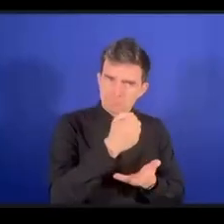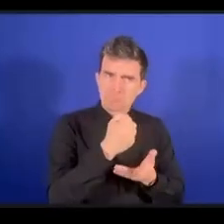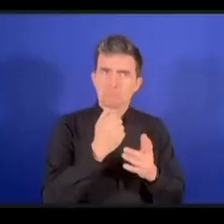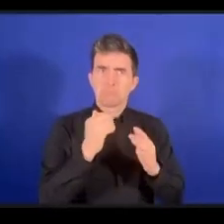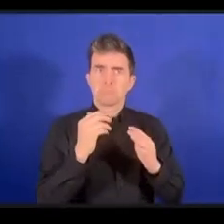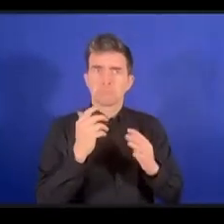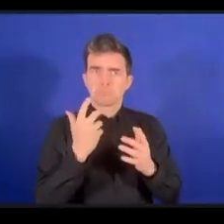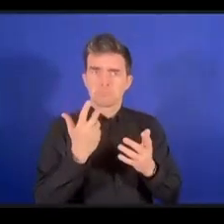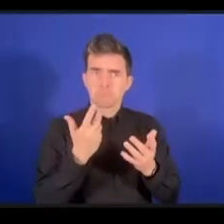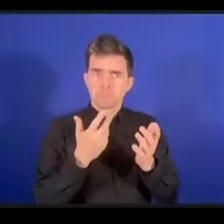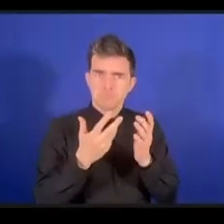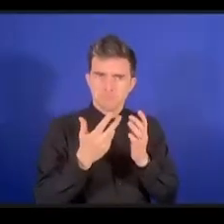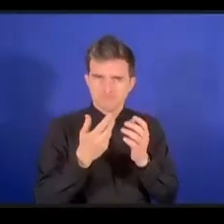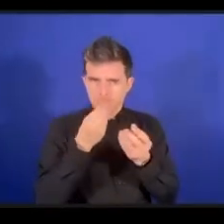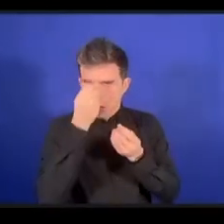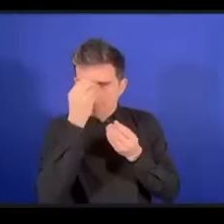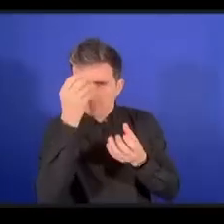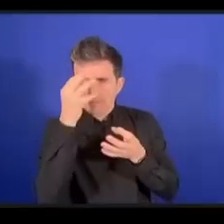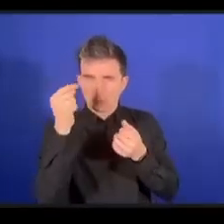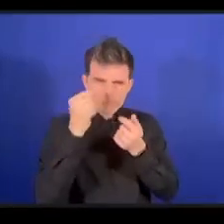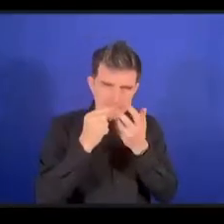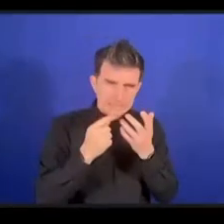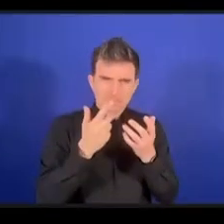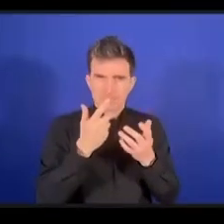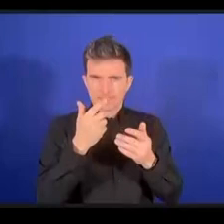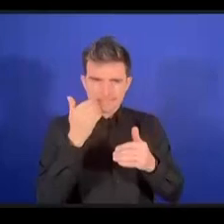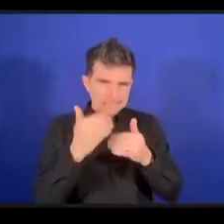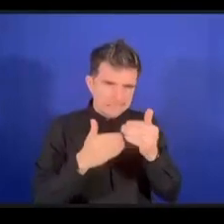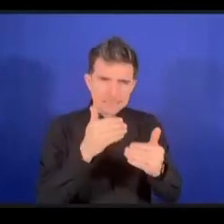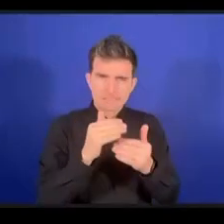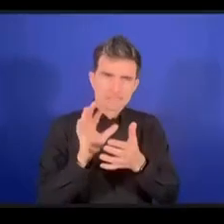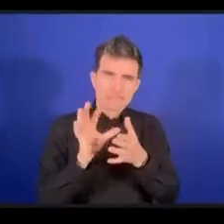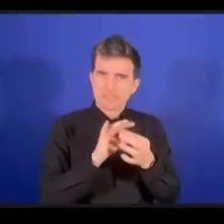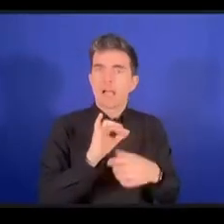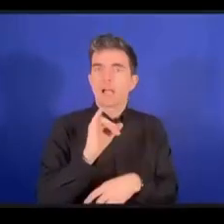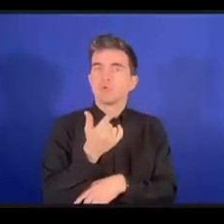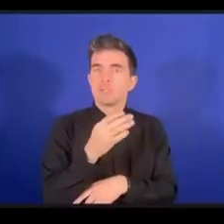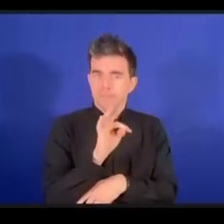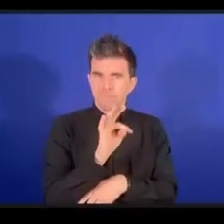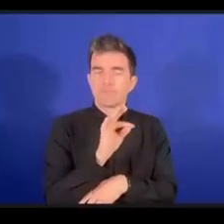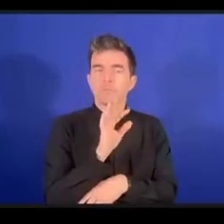他们当时是派了一些人来参加，